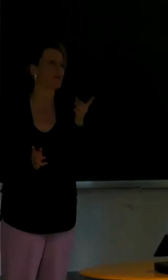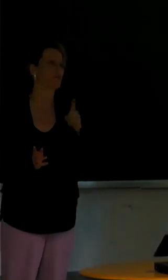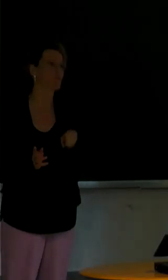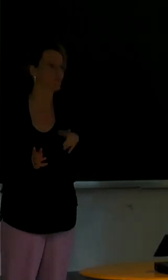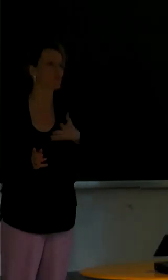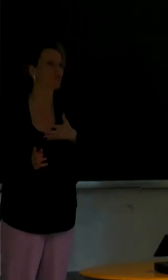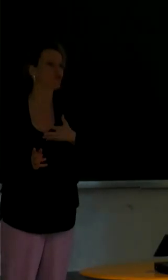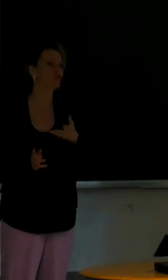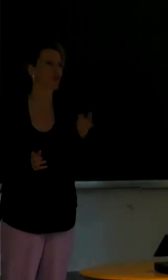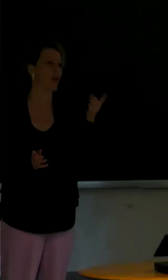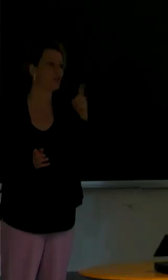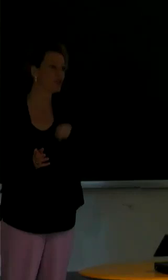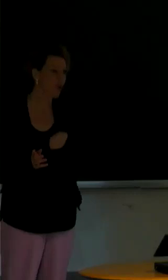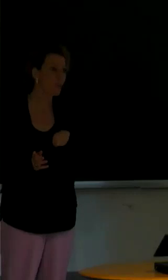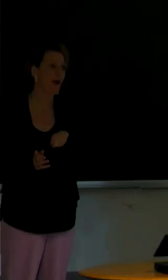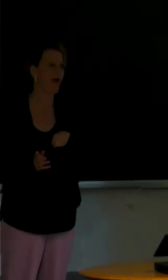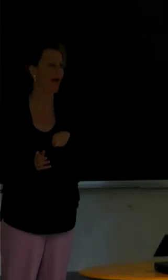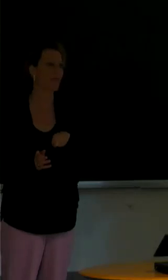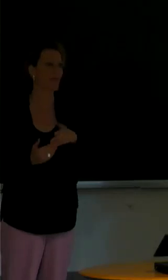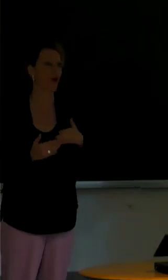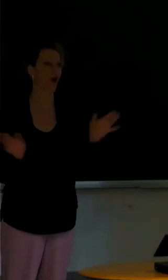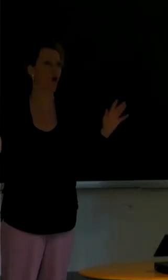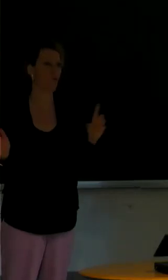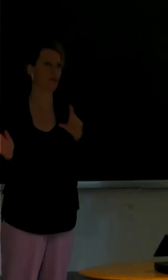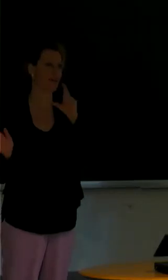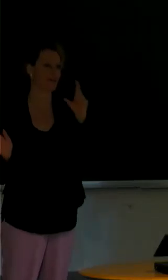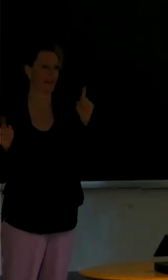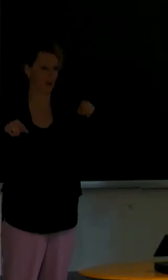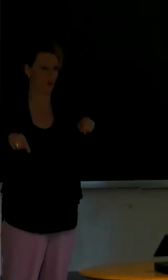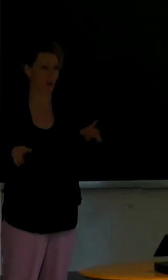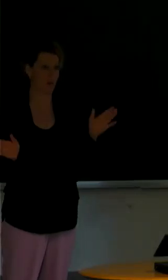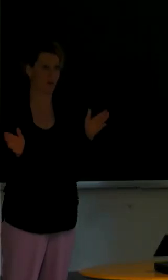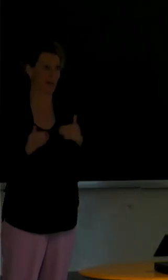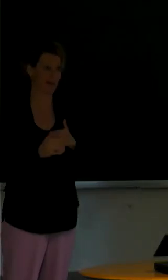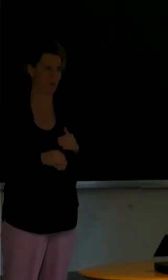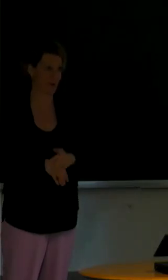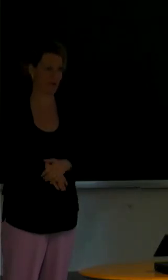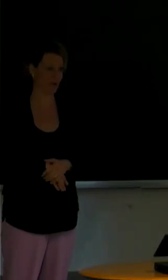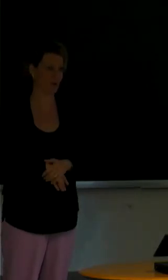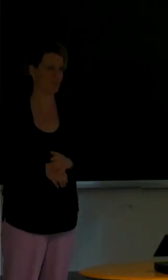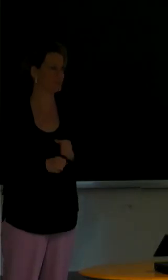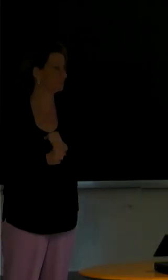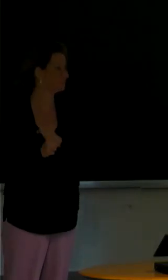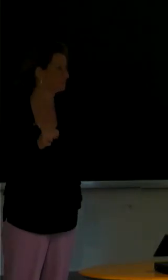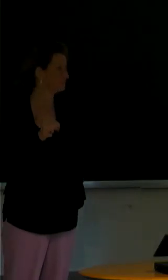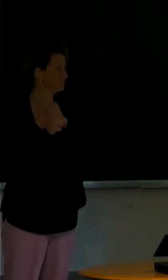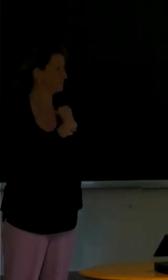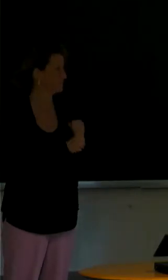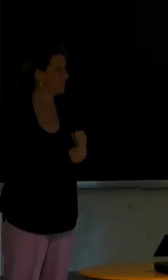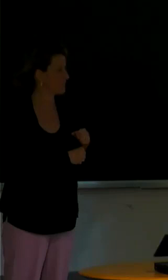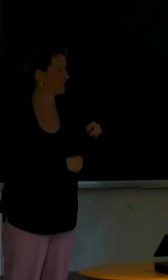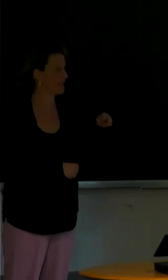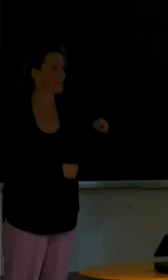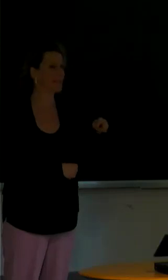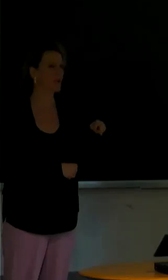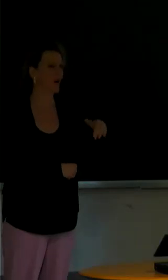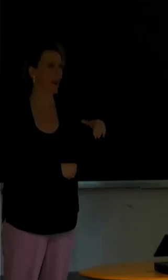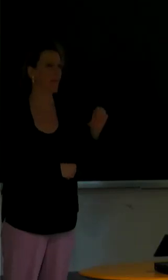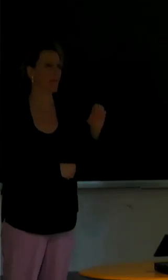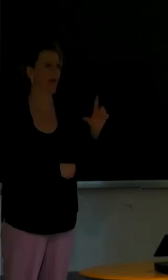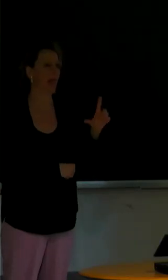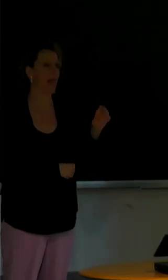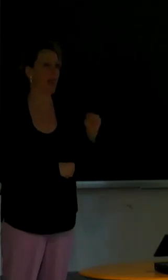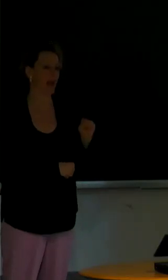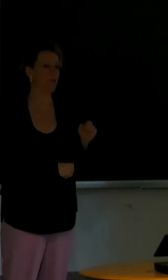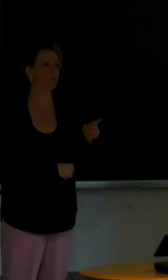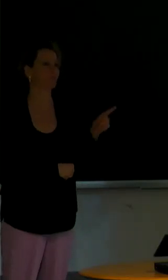day direttamente in dipartimento. Io vi lascio, anzi lascio la parola a Nicole Mella, che è una nostra studentessa